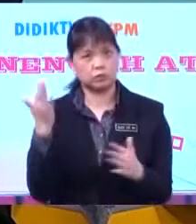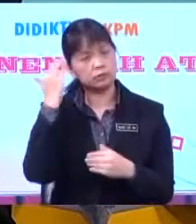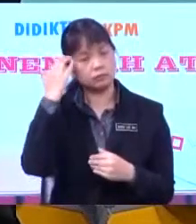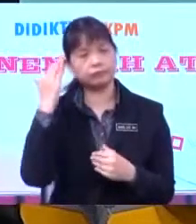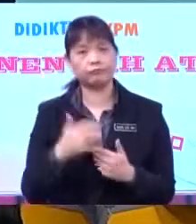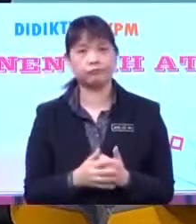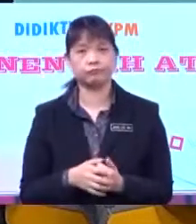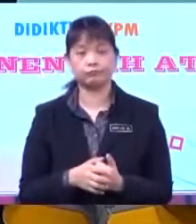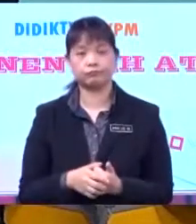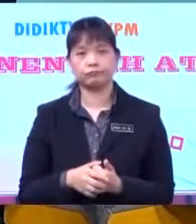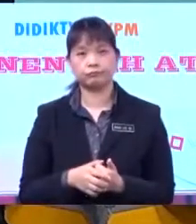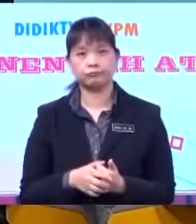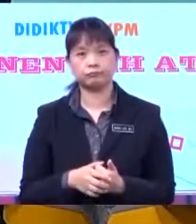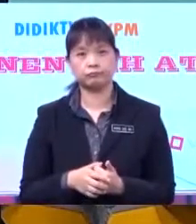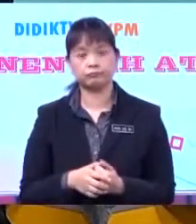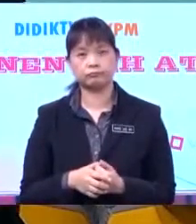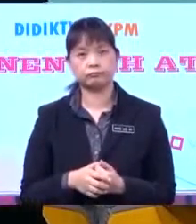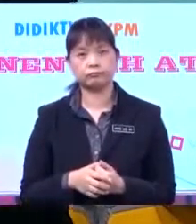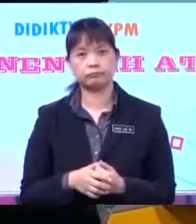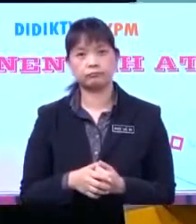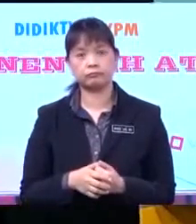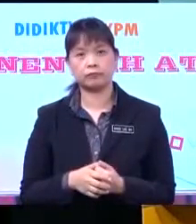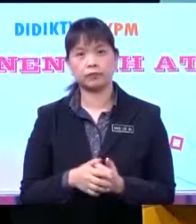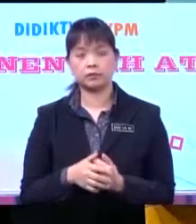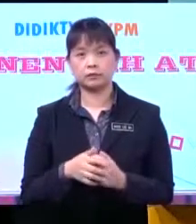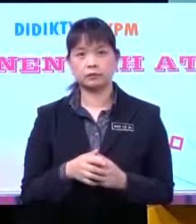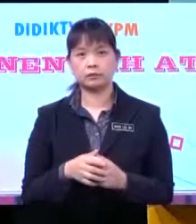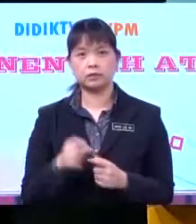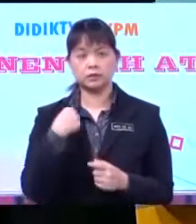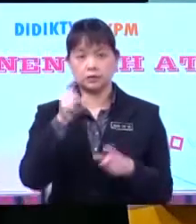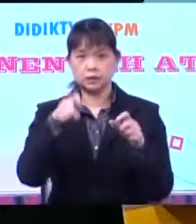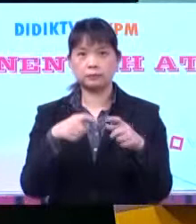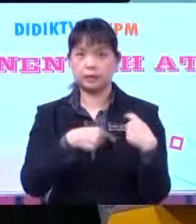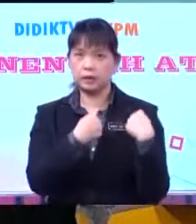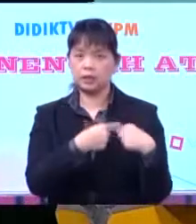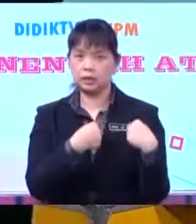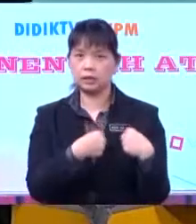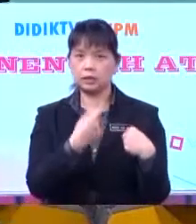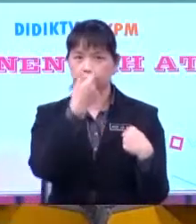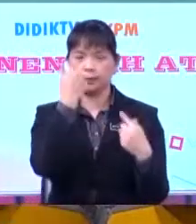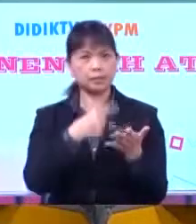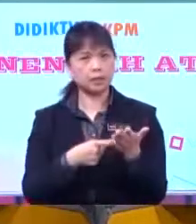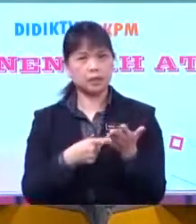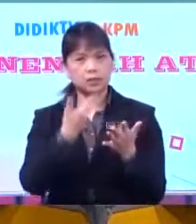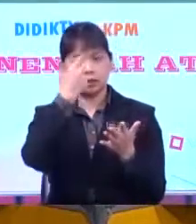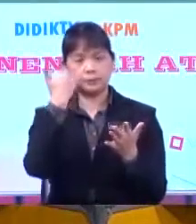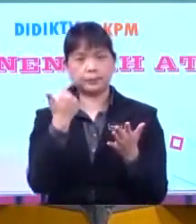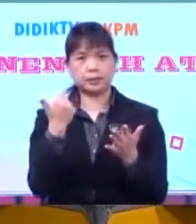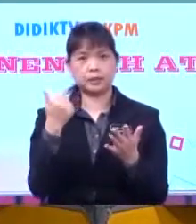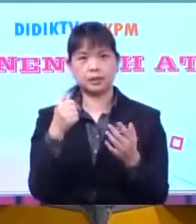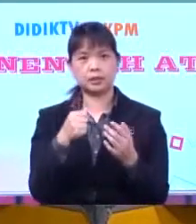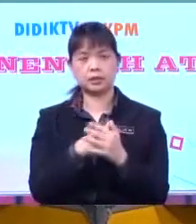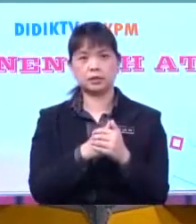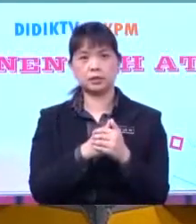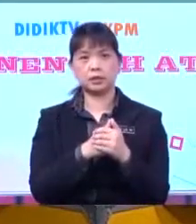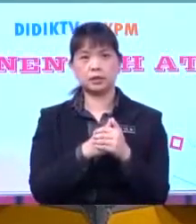eh Hai 3/5 cuma pernah kaki kenapa Mira gak sini merujuk kepada